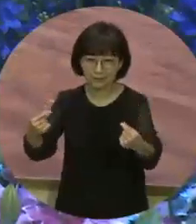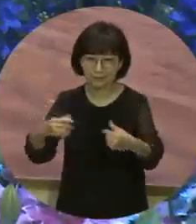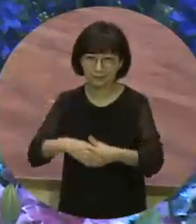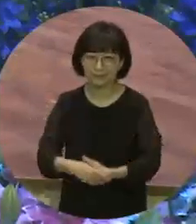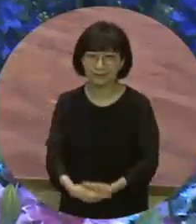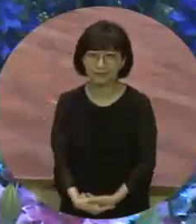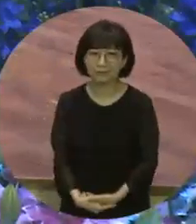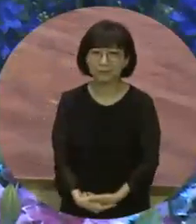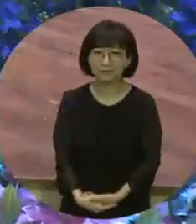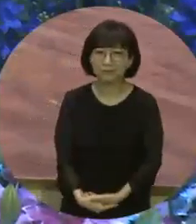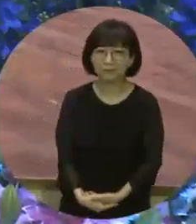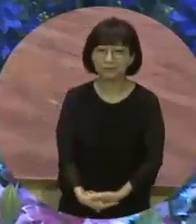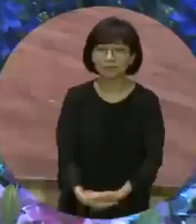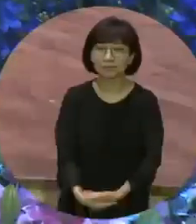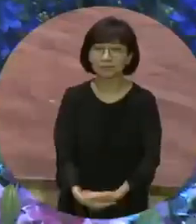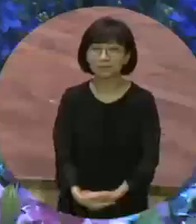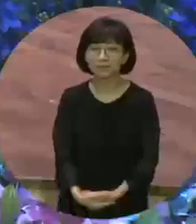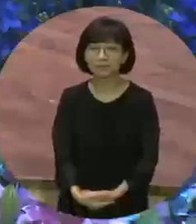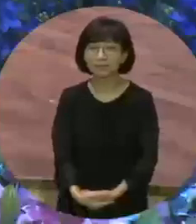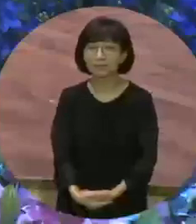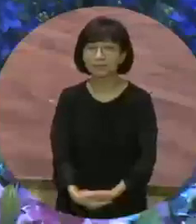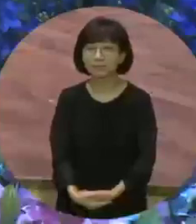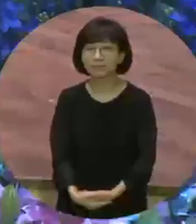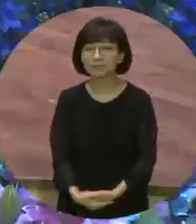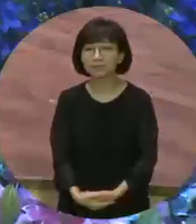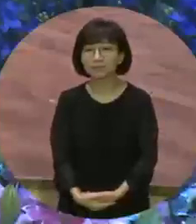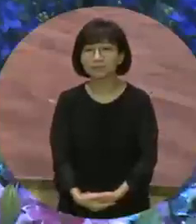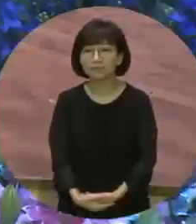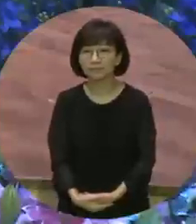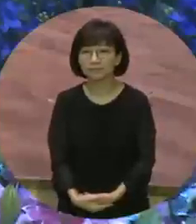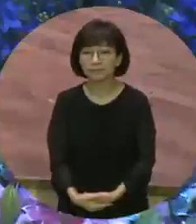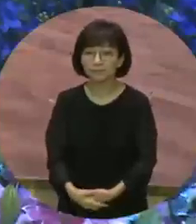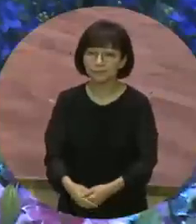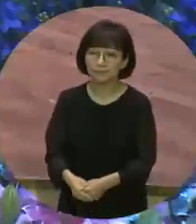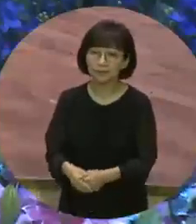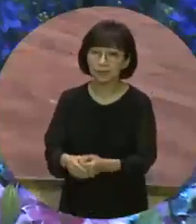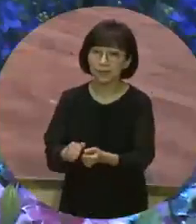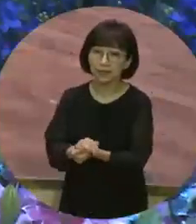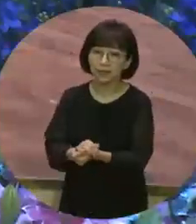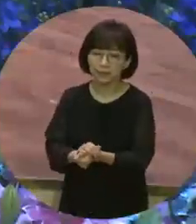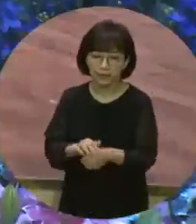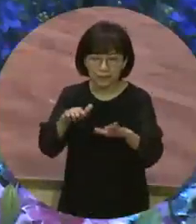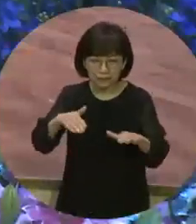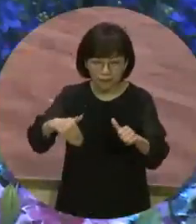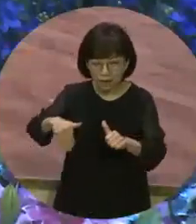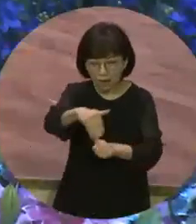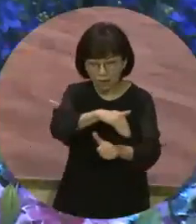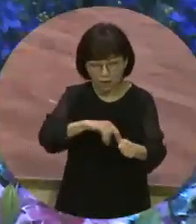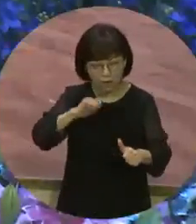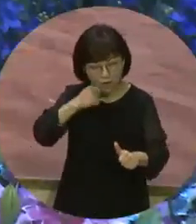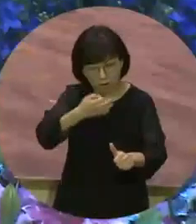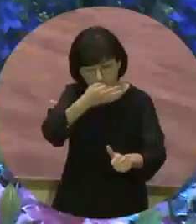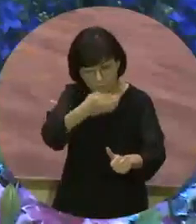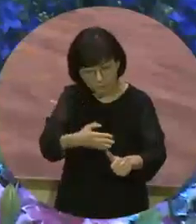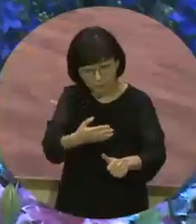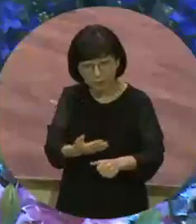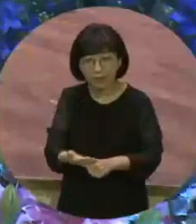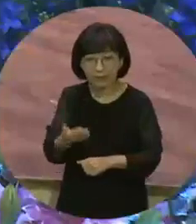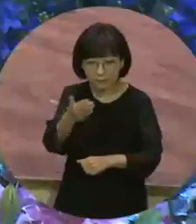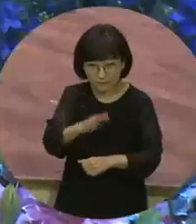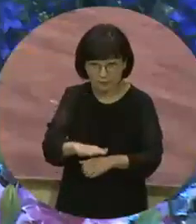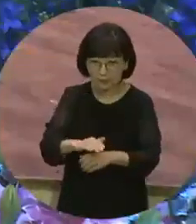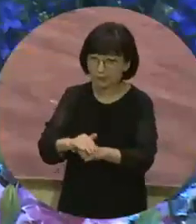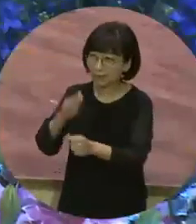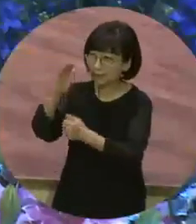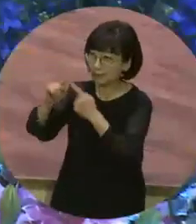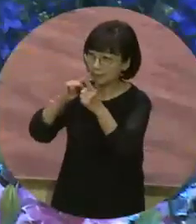훨씬 더 저쪽이 더 난 것 같지만 내 말에 순종해서 소망이 안 보이는 이 환경이지만 네가 정말 신앙적인 것을